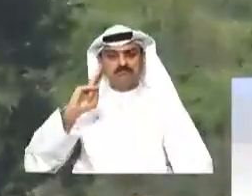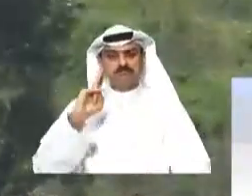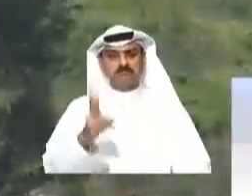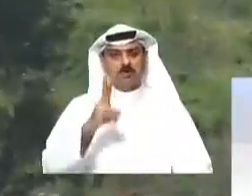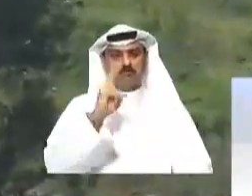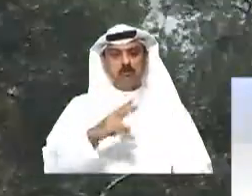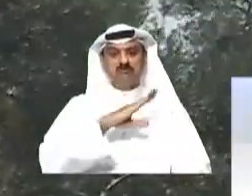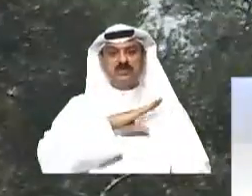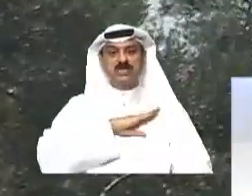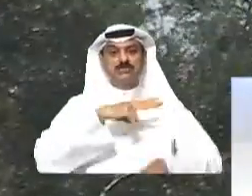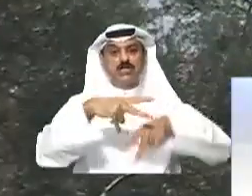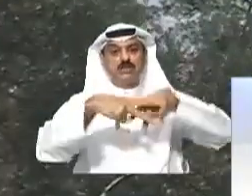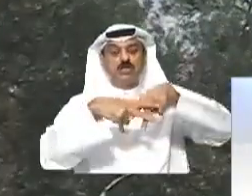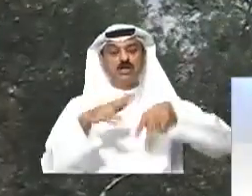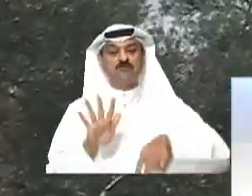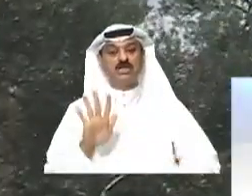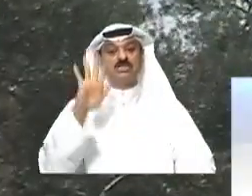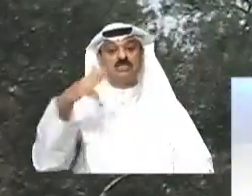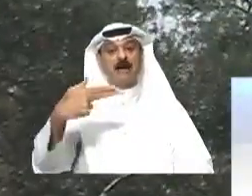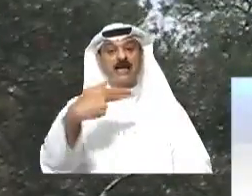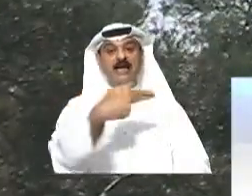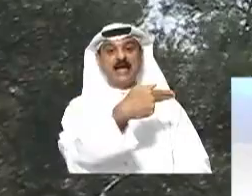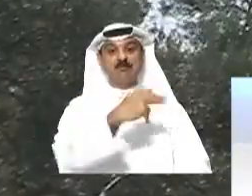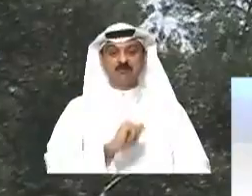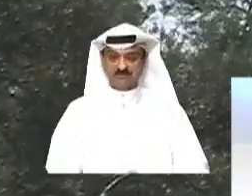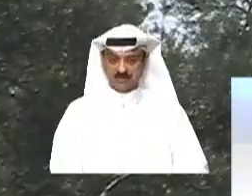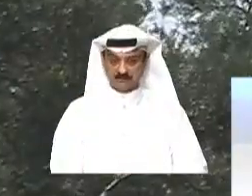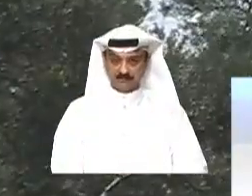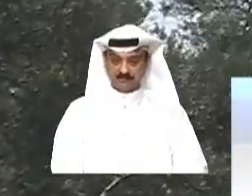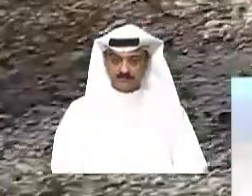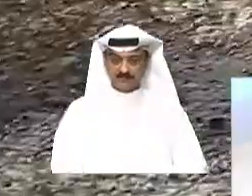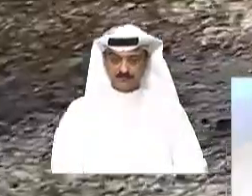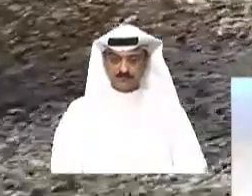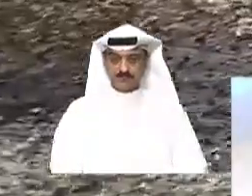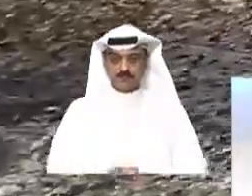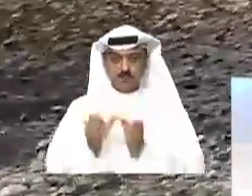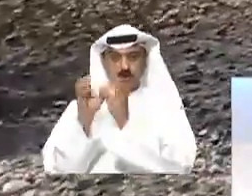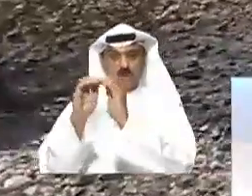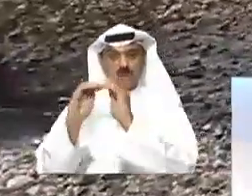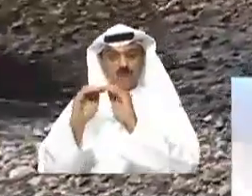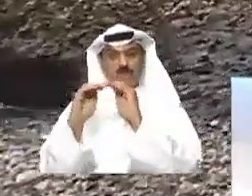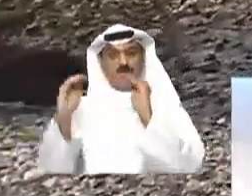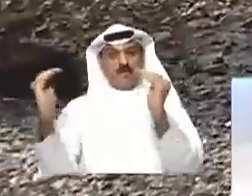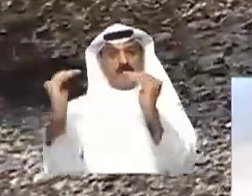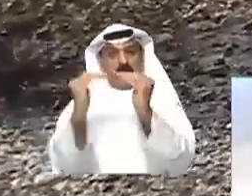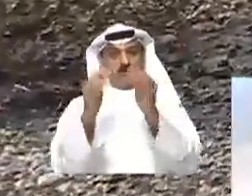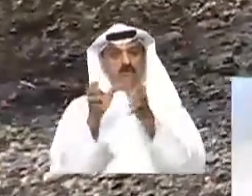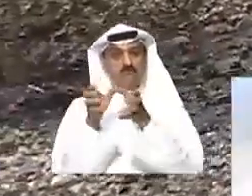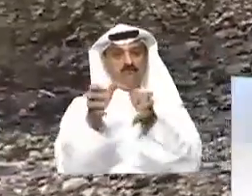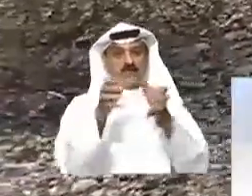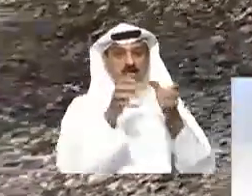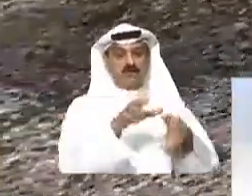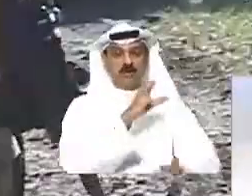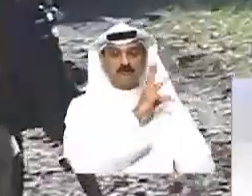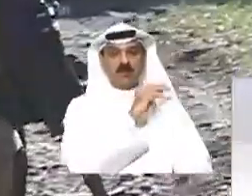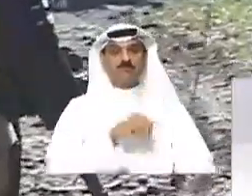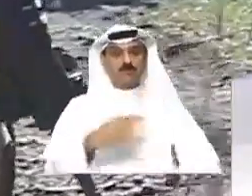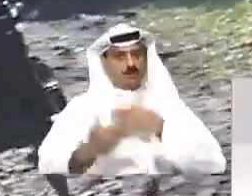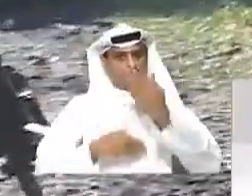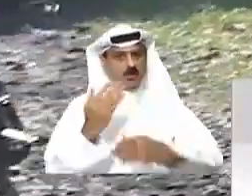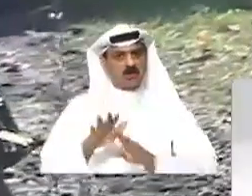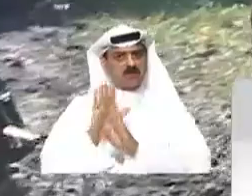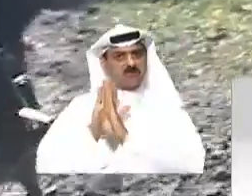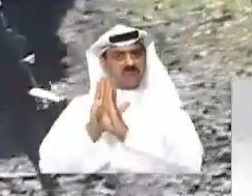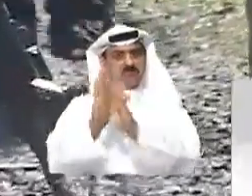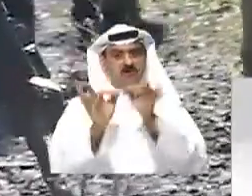جنود الاحتلال شمال الضفة الغربية. لكن الفصائل الفلسطينية دعت لتكثيف الحراك والخروج بتظاهرات ضد